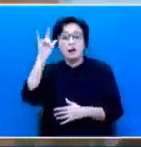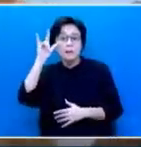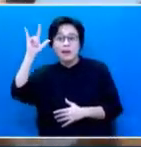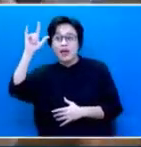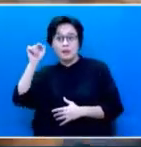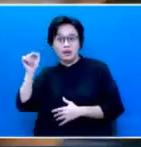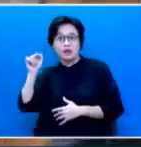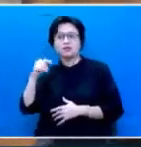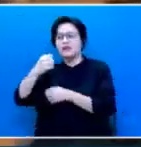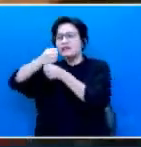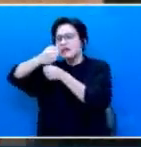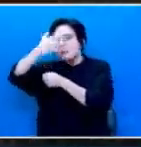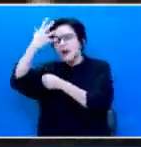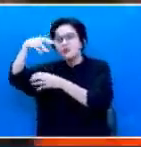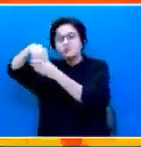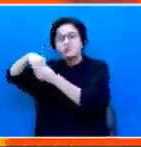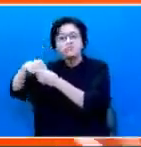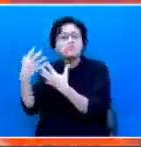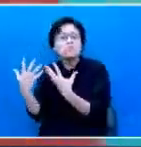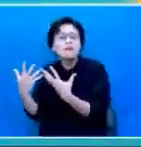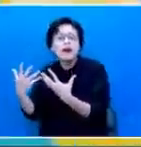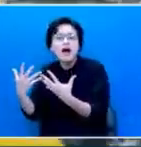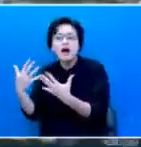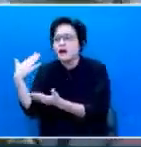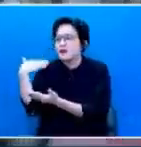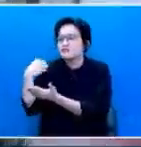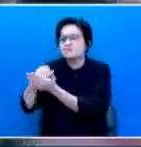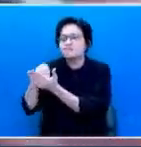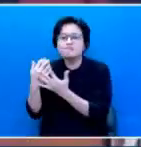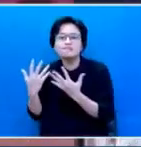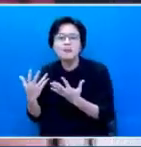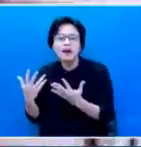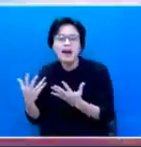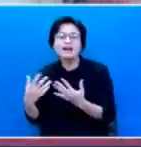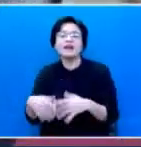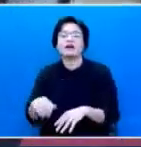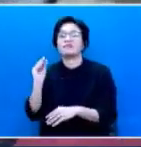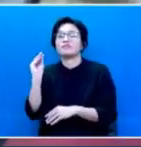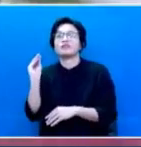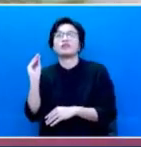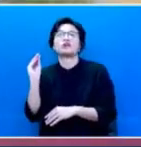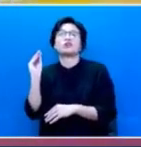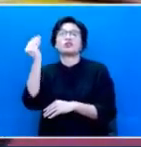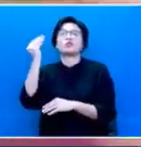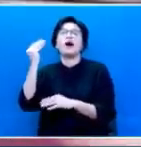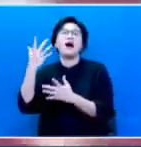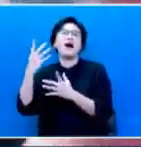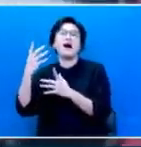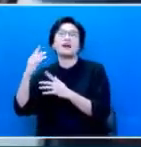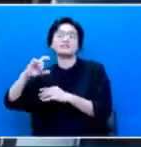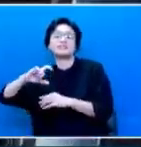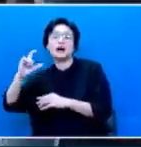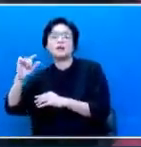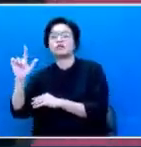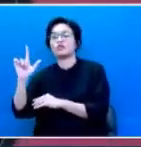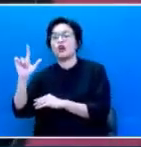Perjuangan Gibran mengaku sudah menjawab pesan singkat dari ketua dewan pimpinan cabang PDI Perjuangan